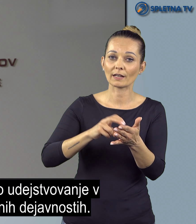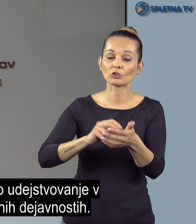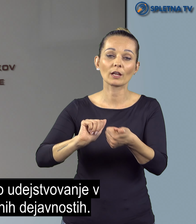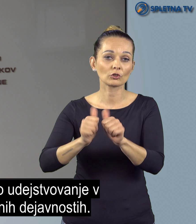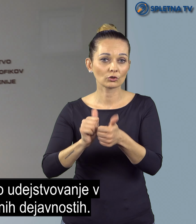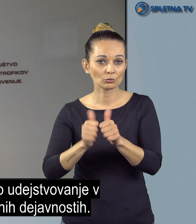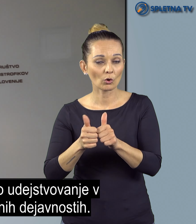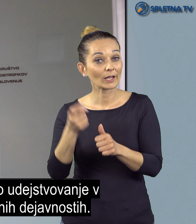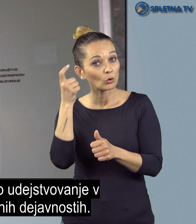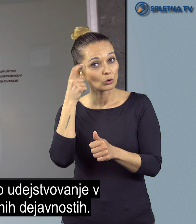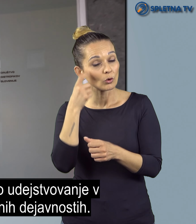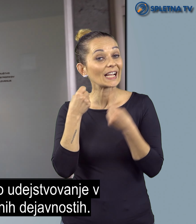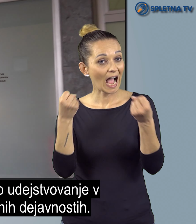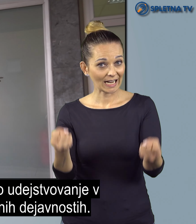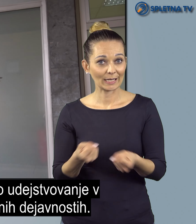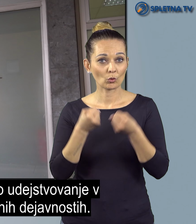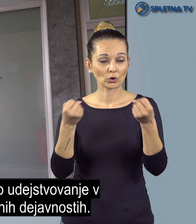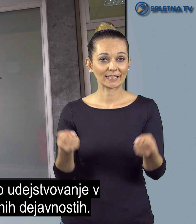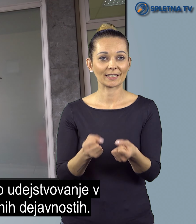športnih in kulturnih aktivnosti.